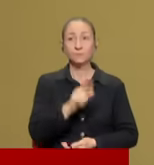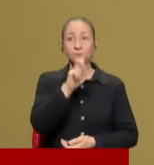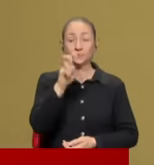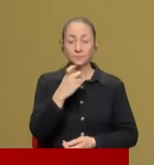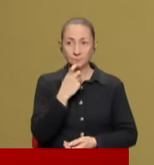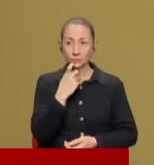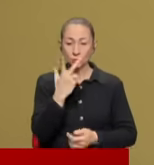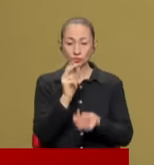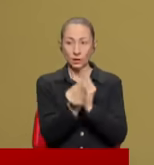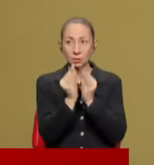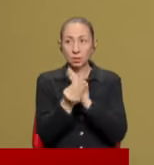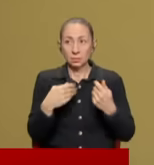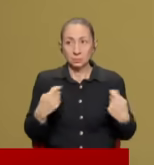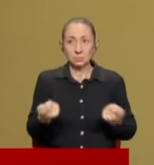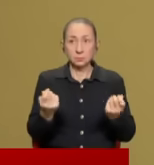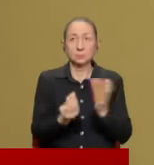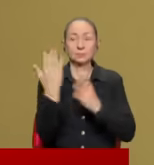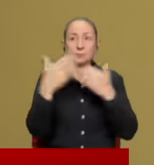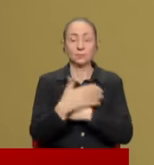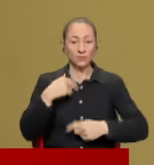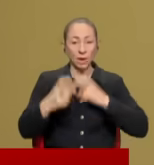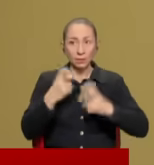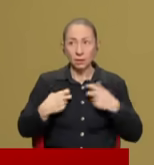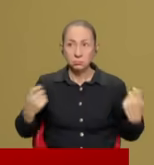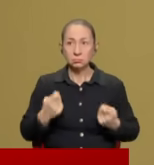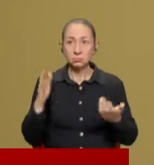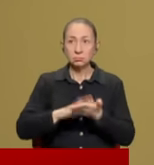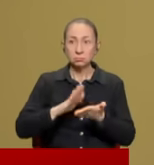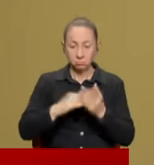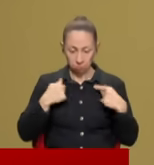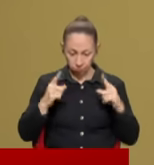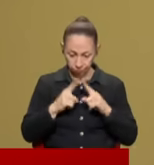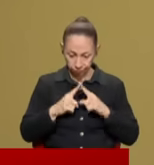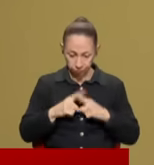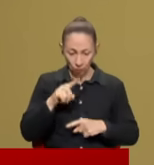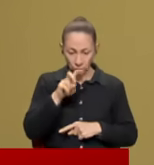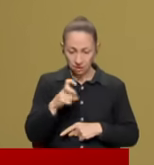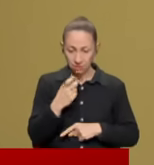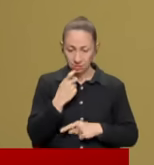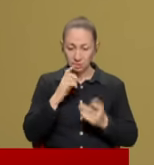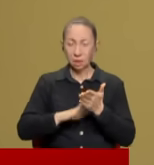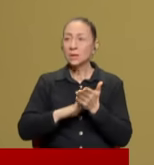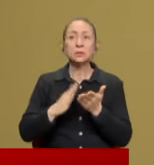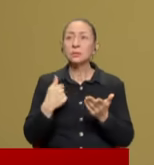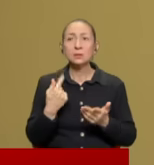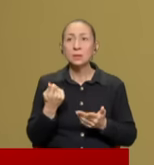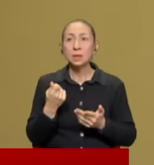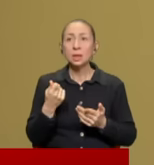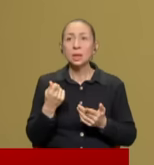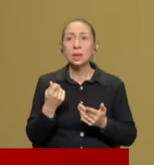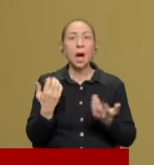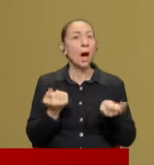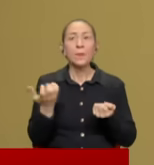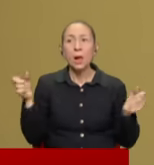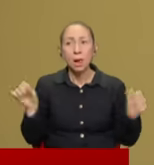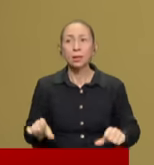...18 yıldır 3 var diye çalışmaktayım. Gece gündüz biz fabrikalardayız. Tazminatımı hesapladığım zaman 18 yıllık tazminatımla ne